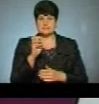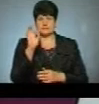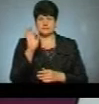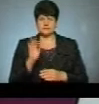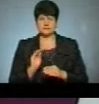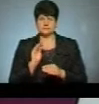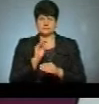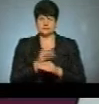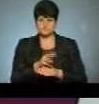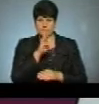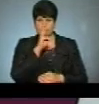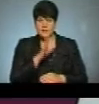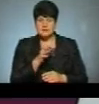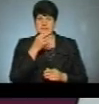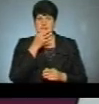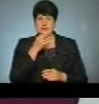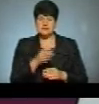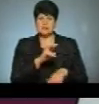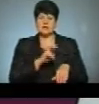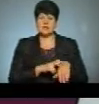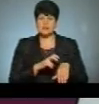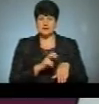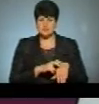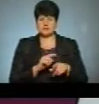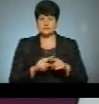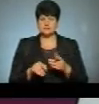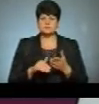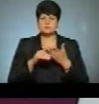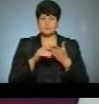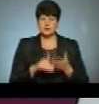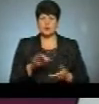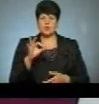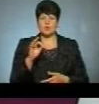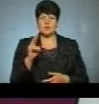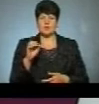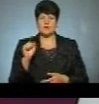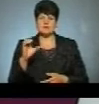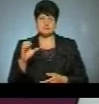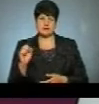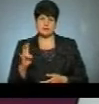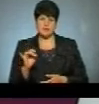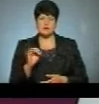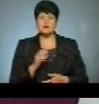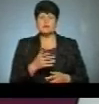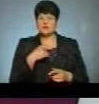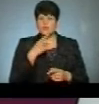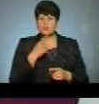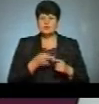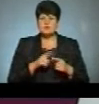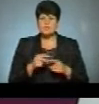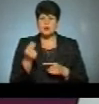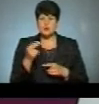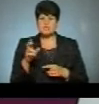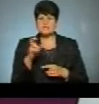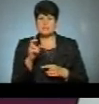300% доплати, повідомила новинам лікарка медицини невідкладних станів цієї станції Оксана Оберлейтнер. За її словами, це кошти за